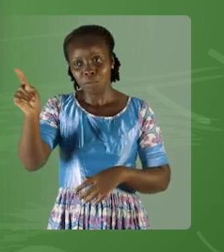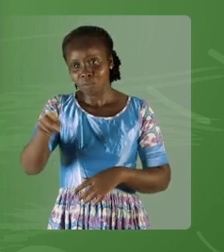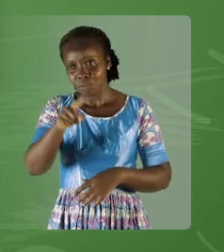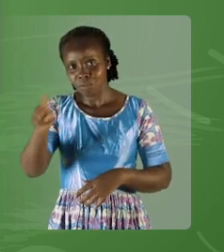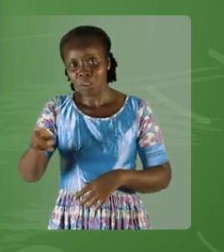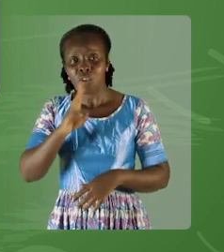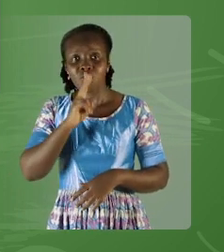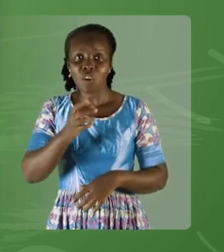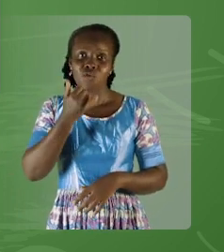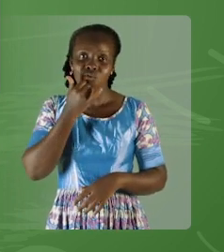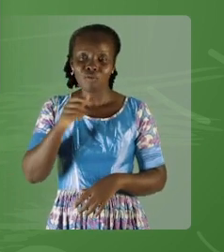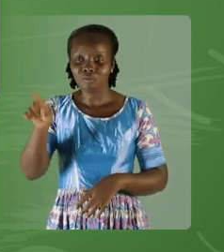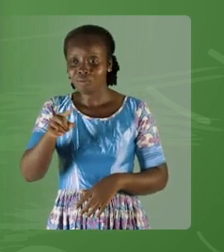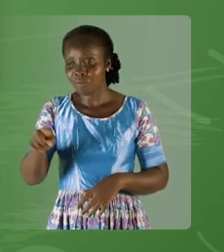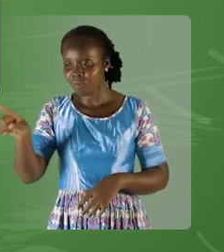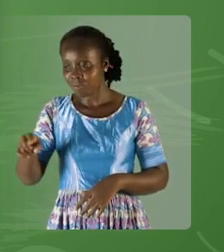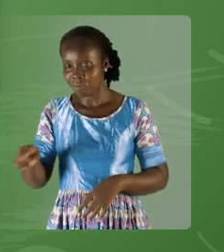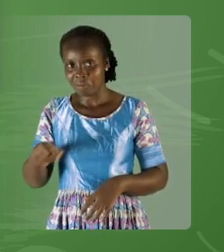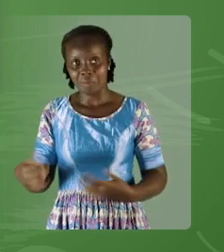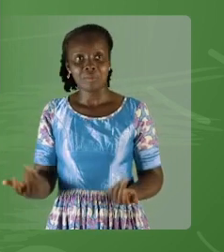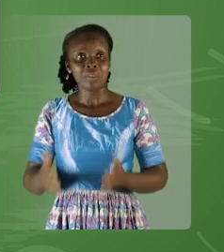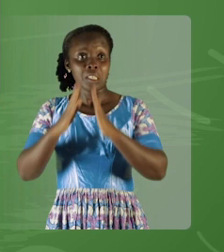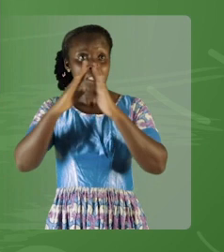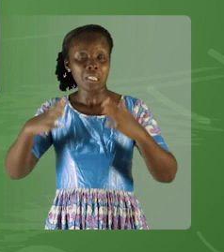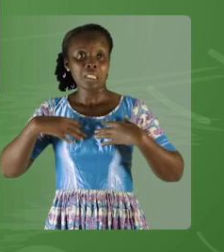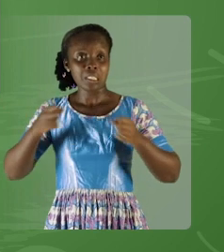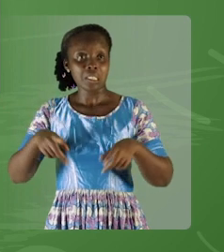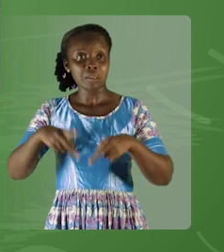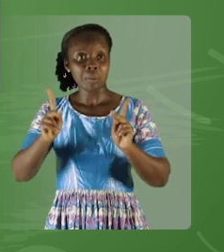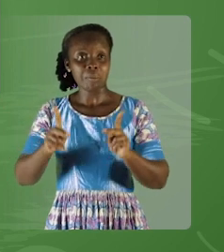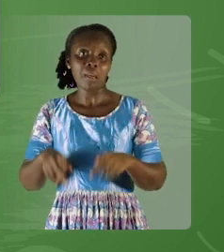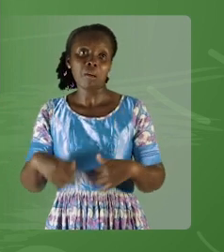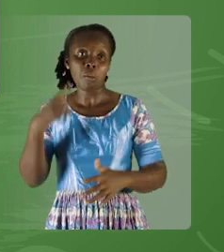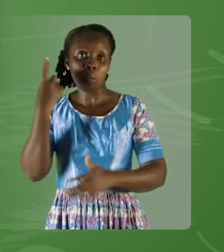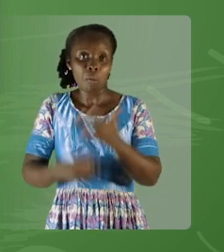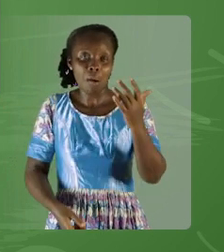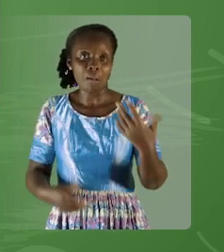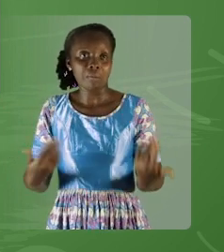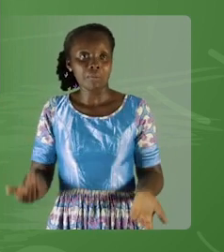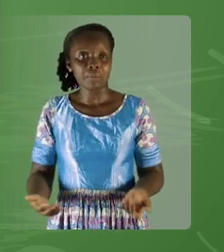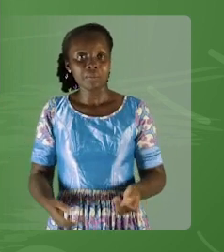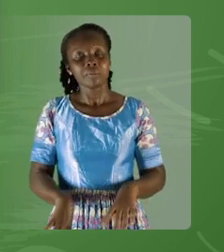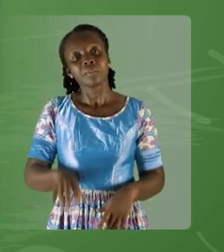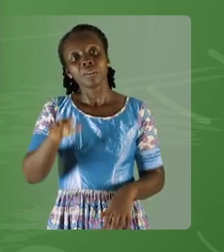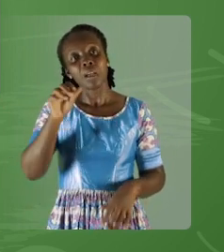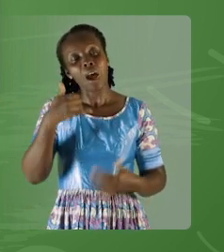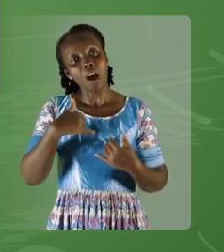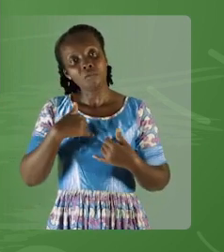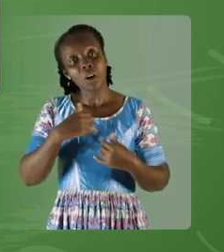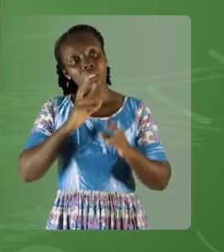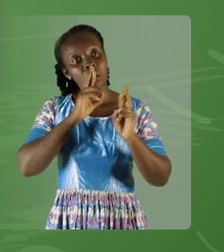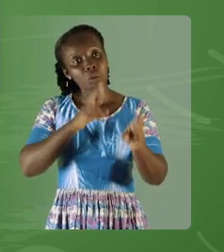qui convient. Le centre de santé a pour rôle 2 points. Dans le tableau, nous avons